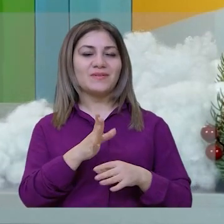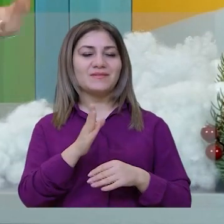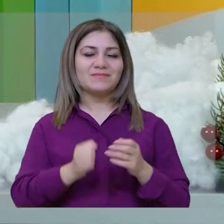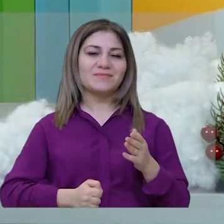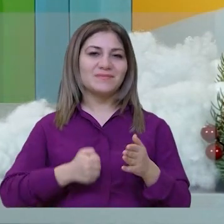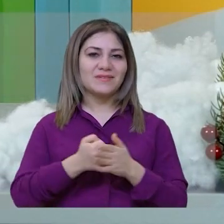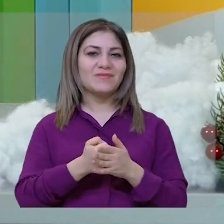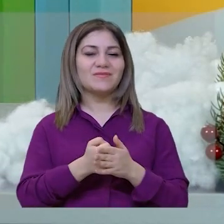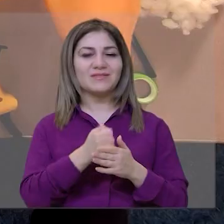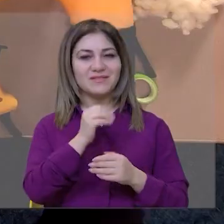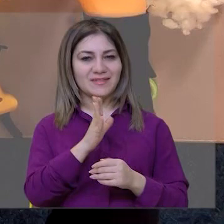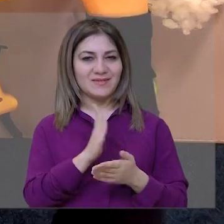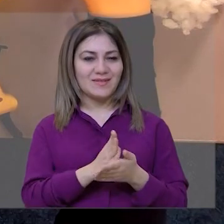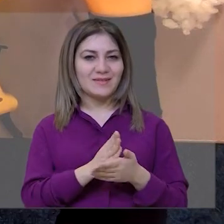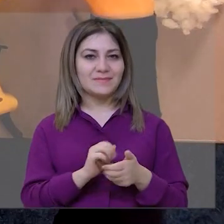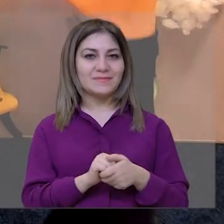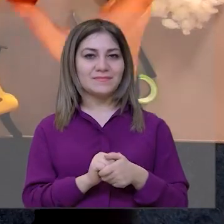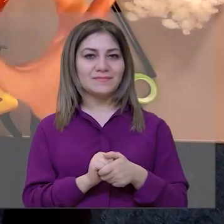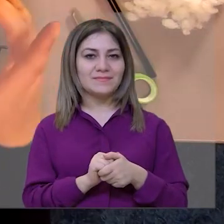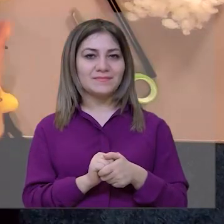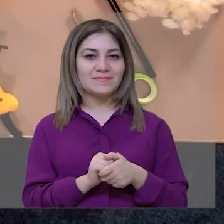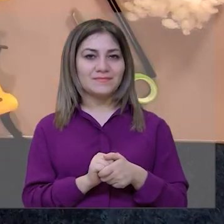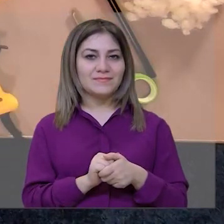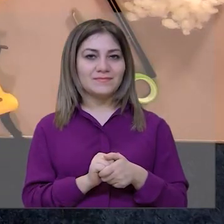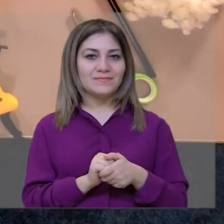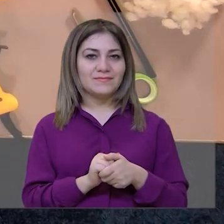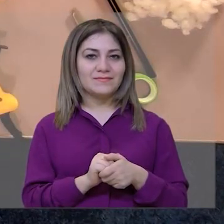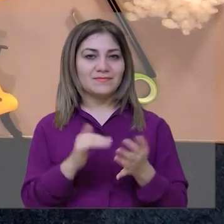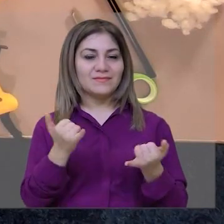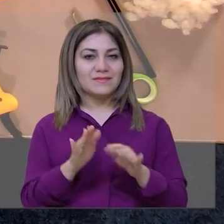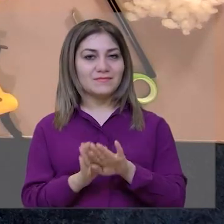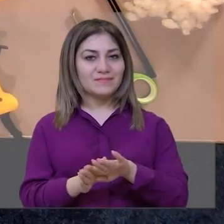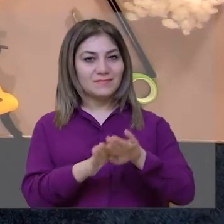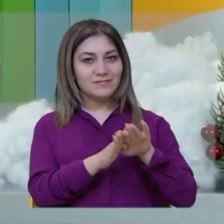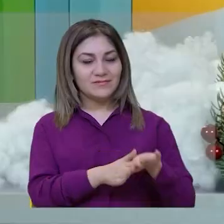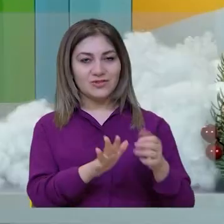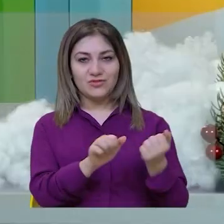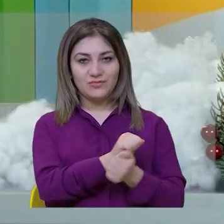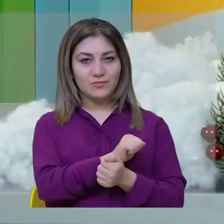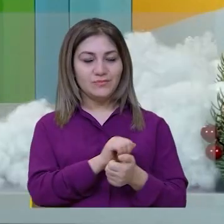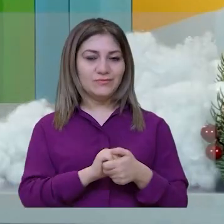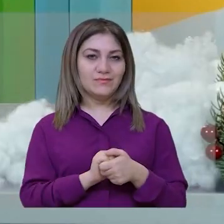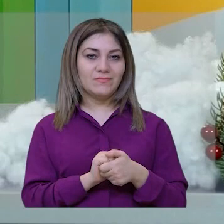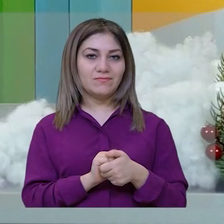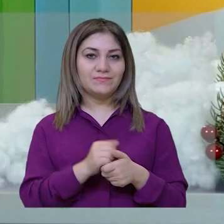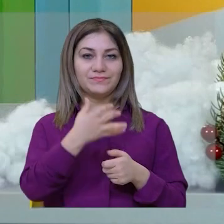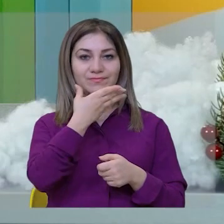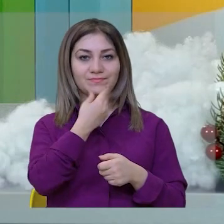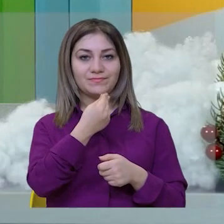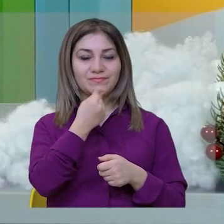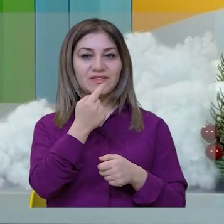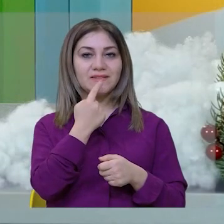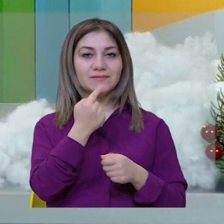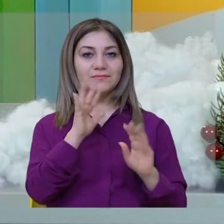մեզ ամբողջ ընթացքում։ Հիմա սա դնում է մի կողմ, որպեսզի չորանա։ Ահա այս գեղեցիկ